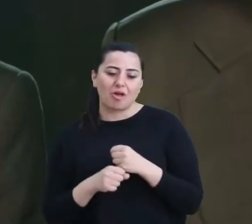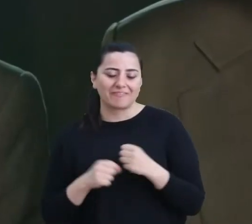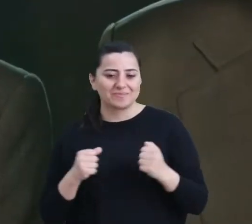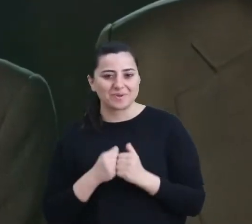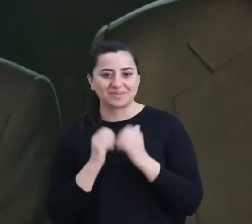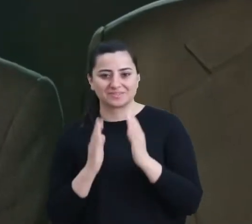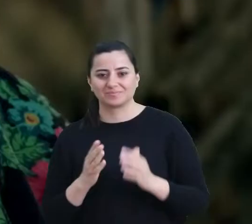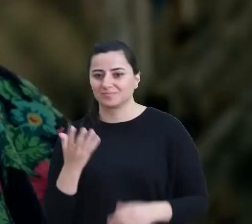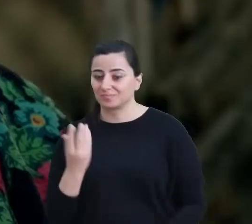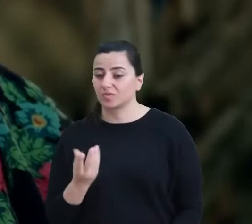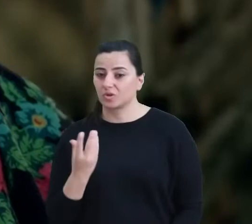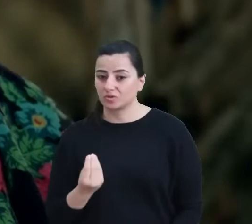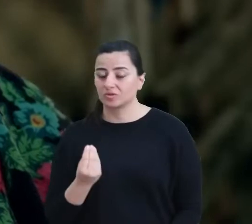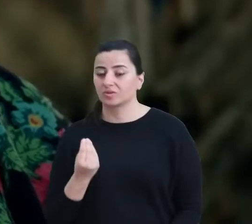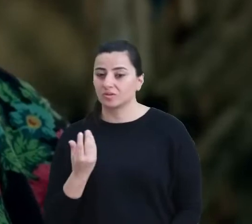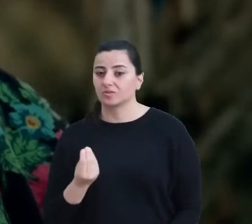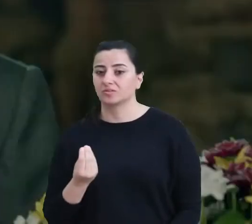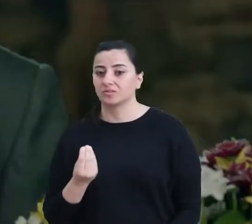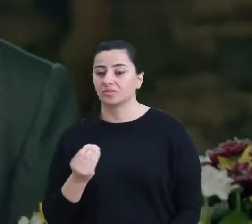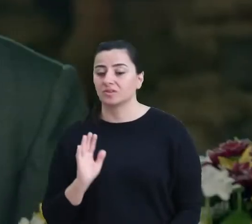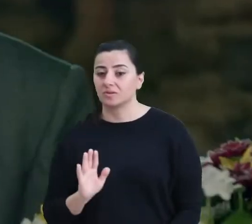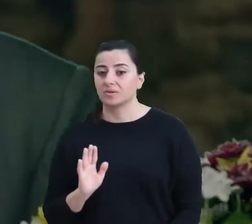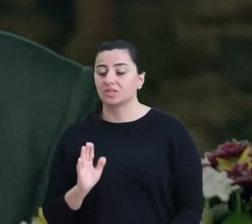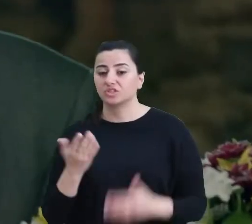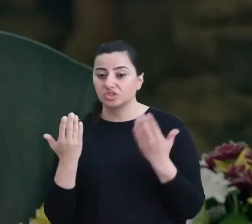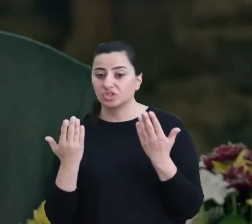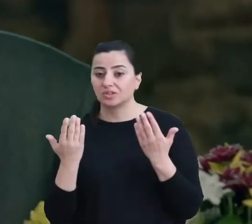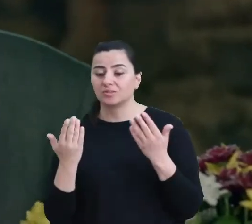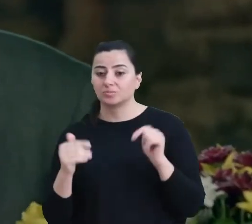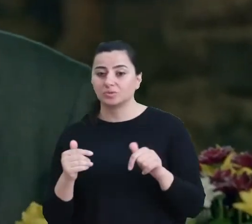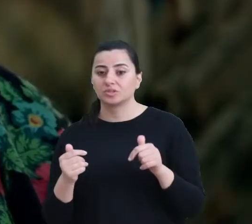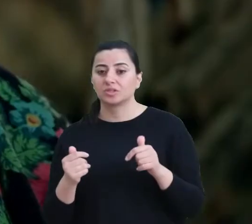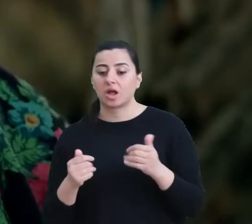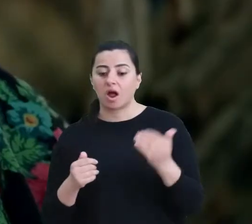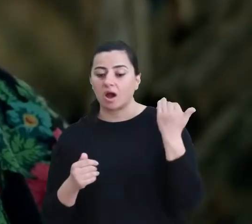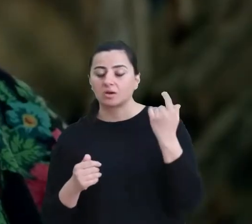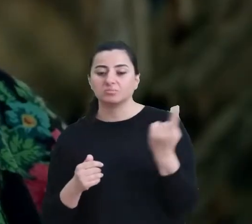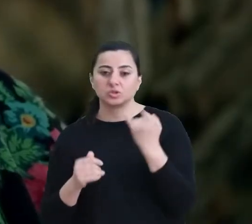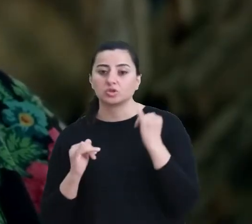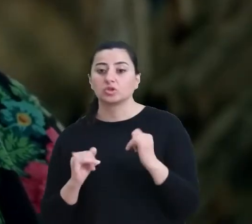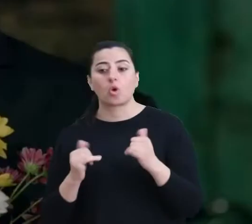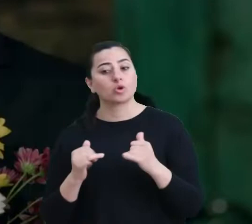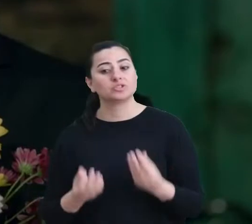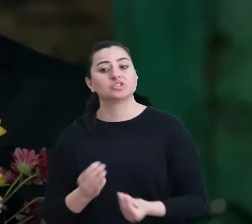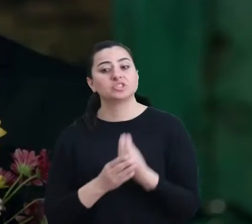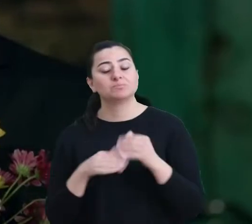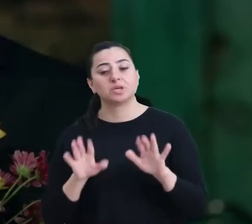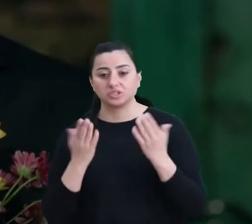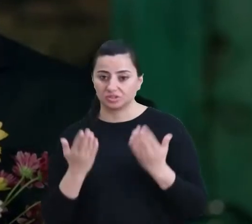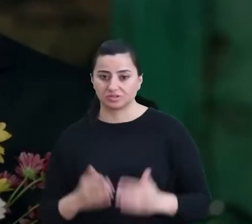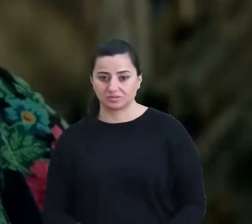dedik. Yapın, yapın vazifenizi, yapın. İnşallah bu işin altından bir Ali Cengiz oyunu çıkmaz.